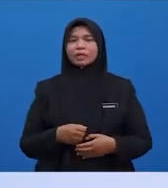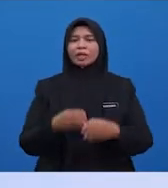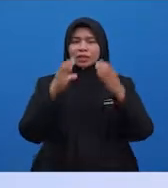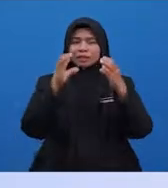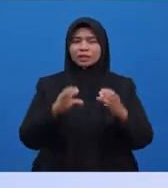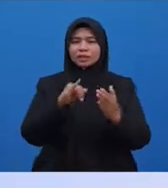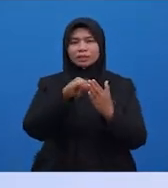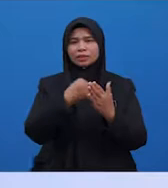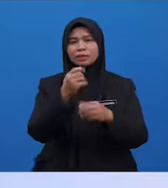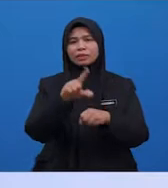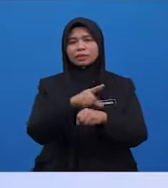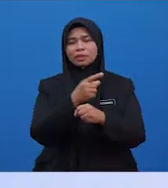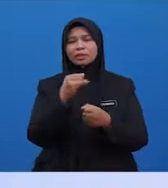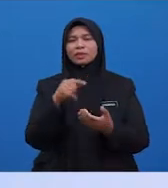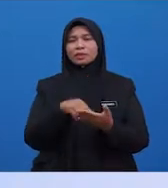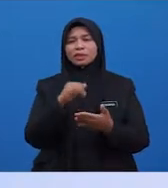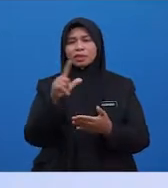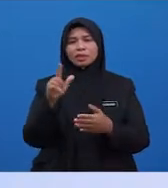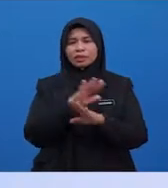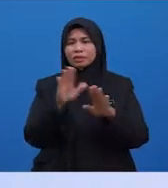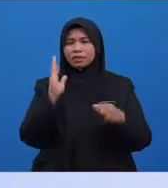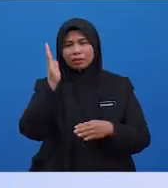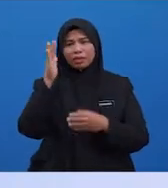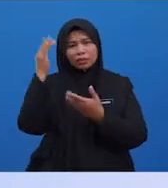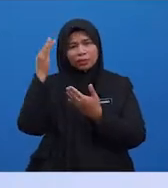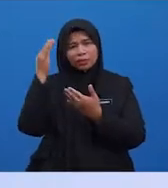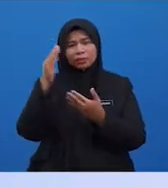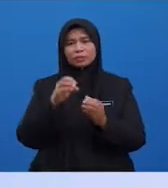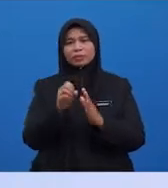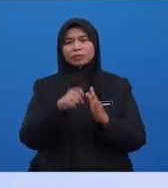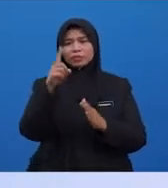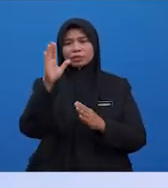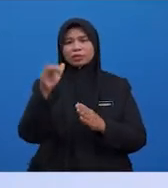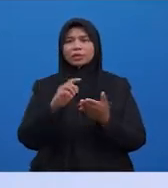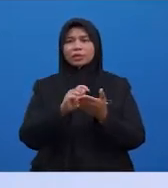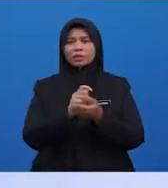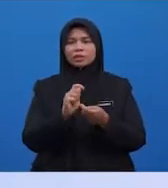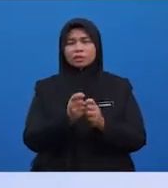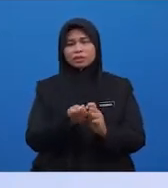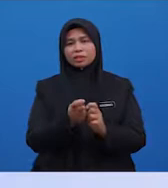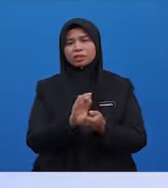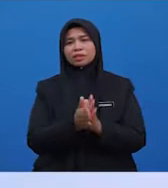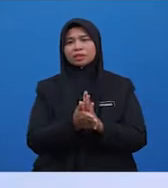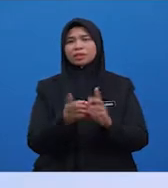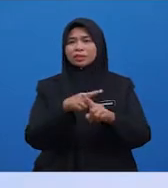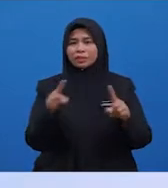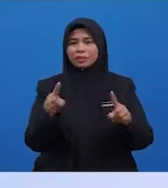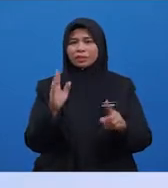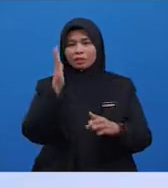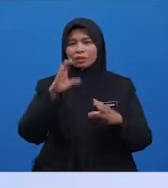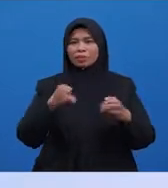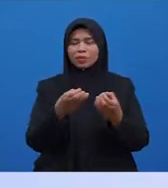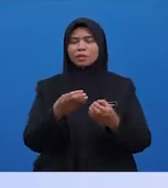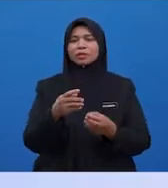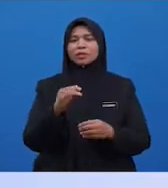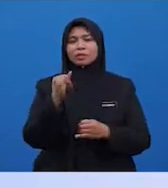jurulatih ini ialah tidak akan menunggu sesuatu yang terjadi tetapi akan membuatkan